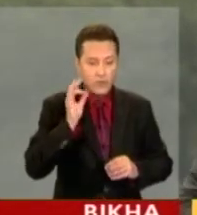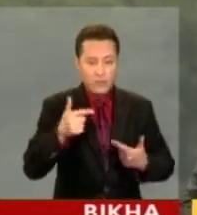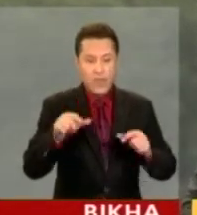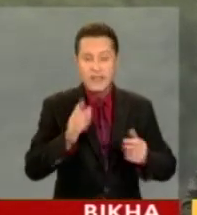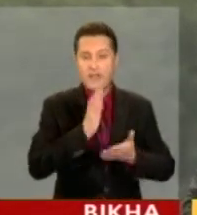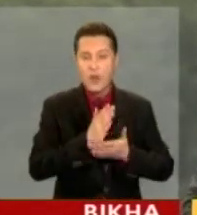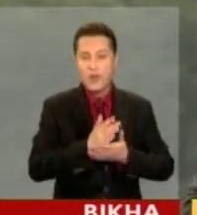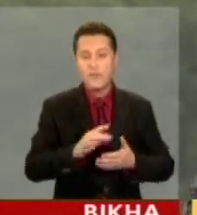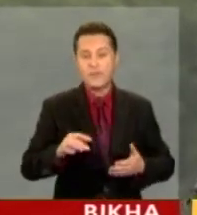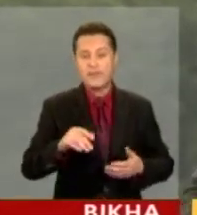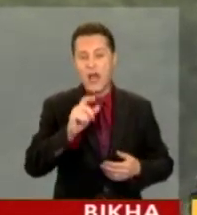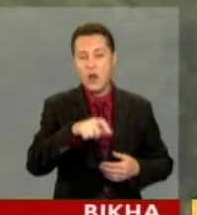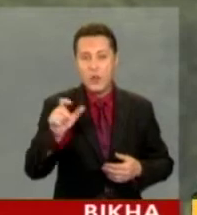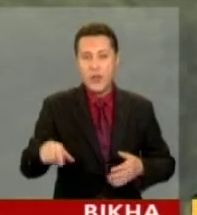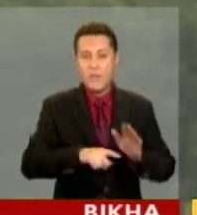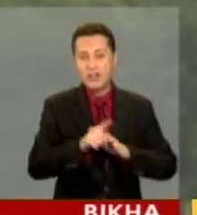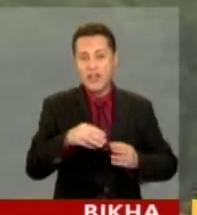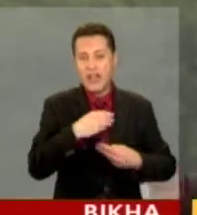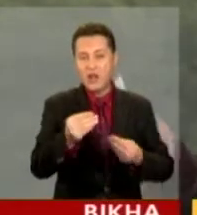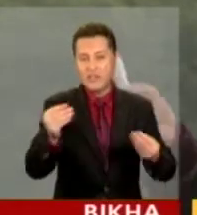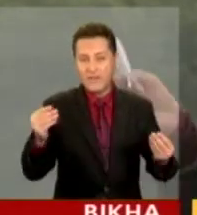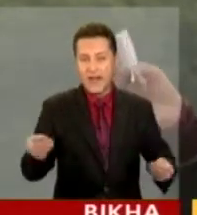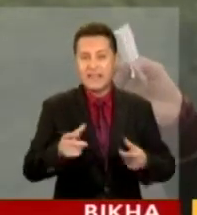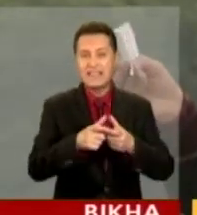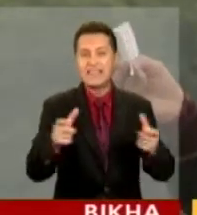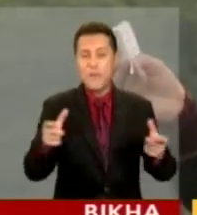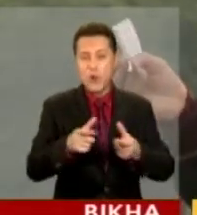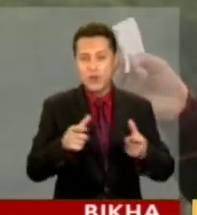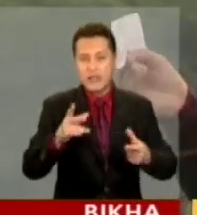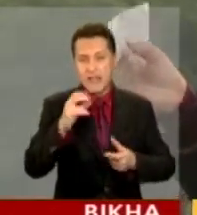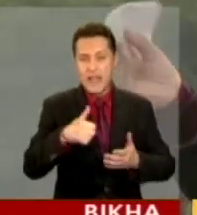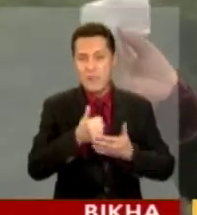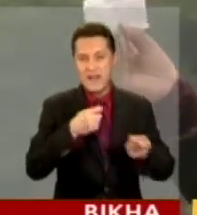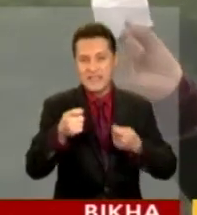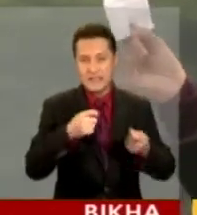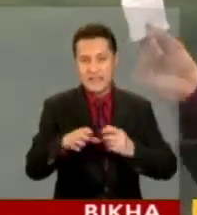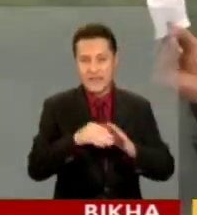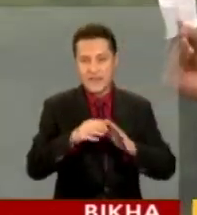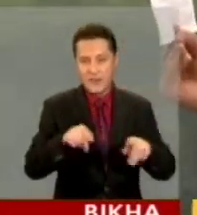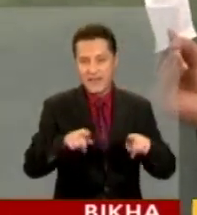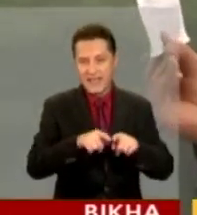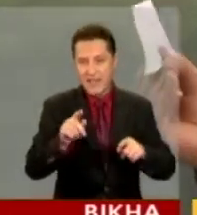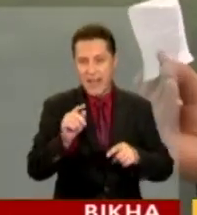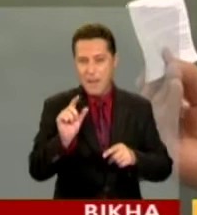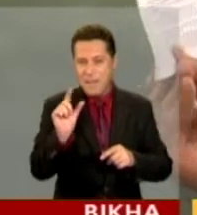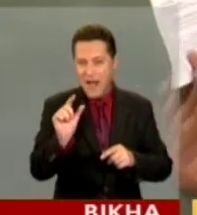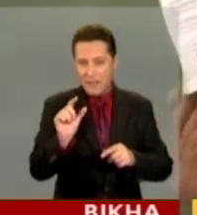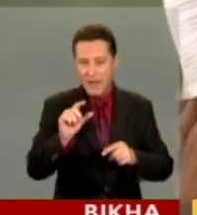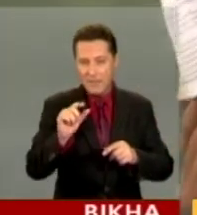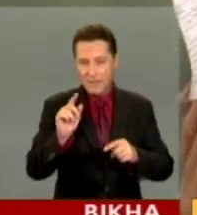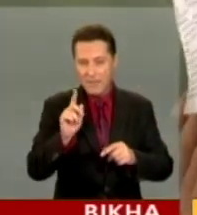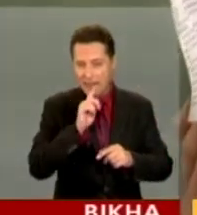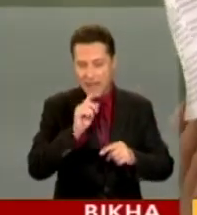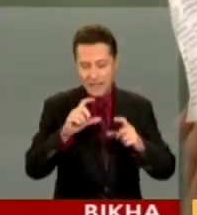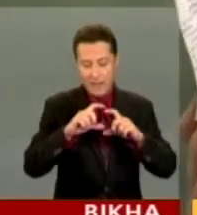мешканцям вже почали сьогоднішнього дня роздавати запрошення на президентські вибори. Ось так вони виглядають, такий маленький папірець. На